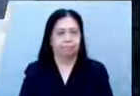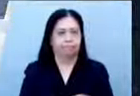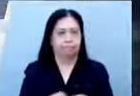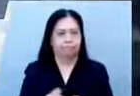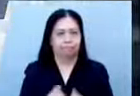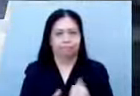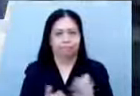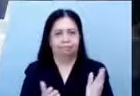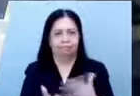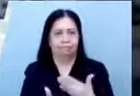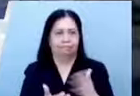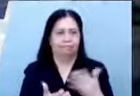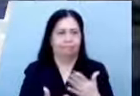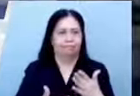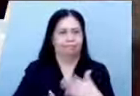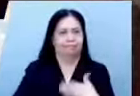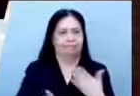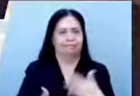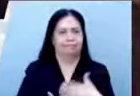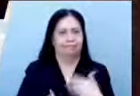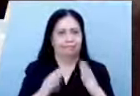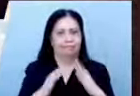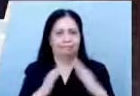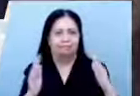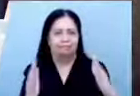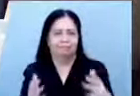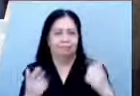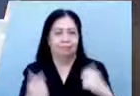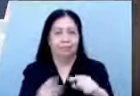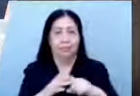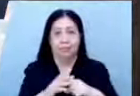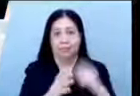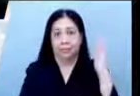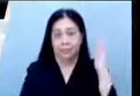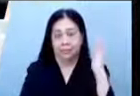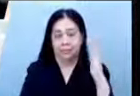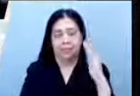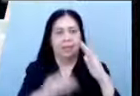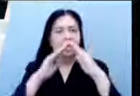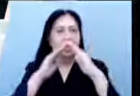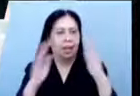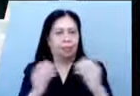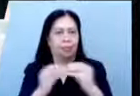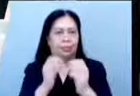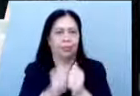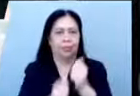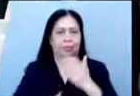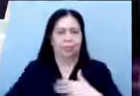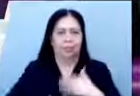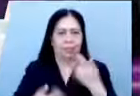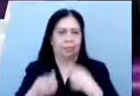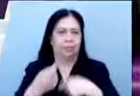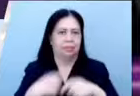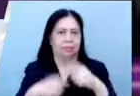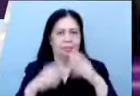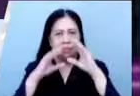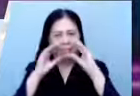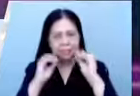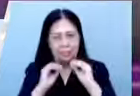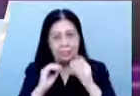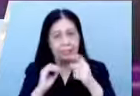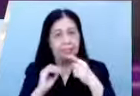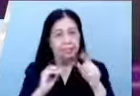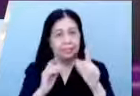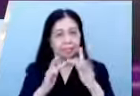Ang masayang kantahang ito sa pagsisimula ng noontime show na tahanang pinakamasaya, napalitan ng lungkot na ayon sa netizens